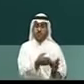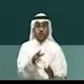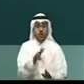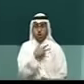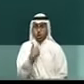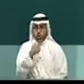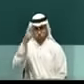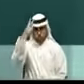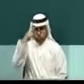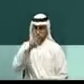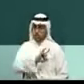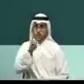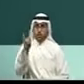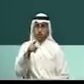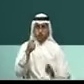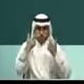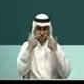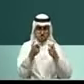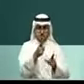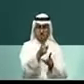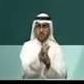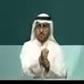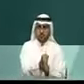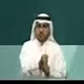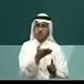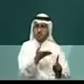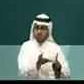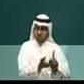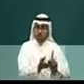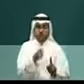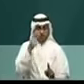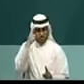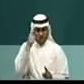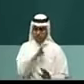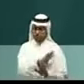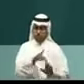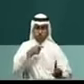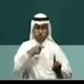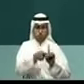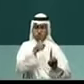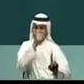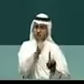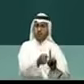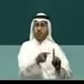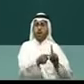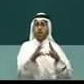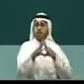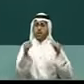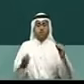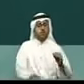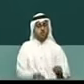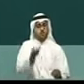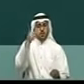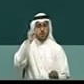المملكة المتمسكة بثوابتها وتقاليدها والمراعية للأنظمة والأعراف والمواثيق